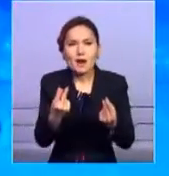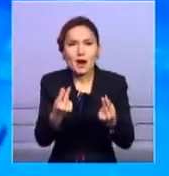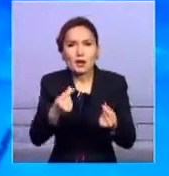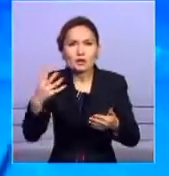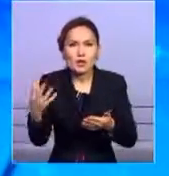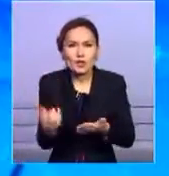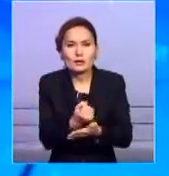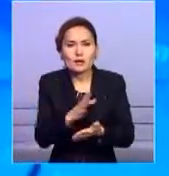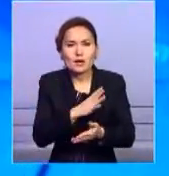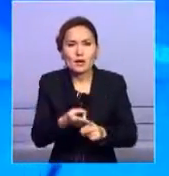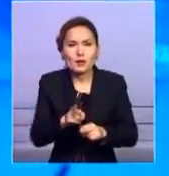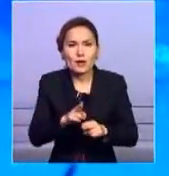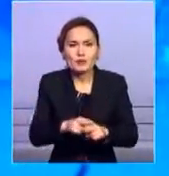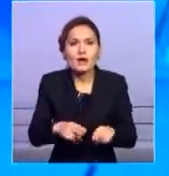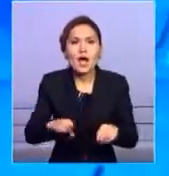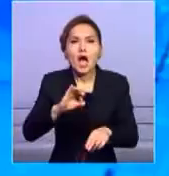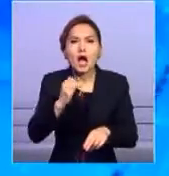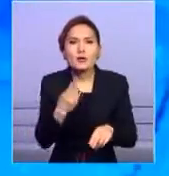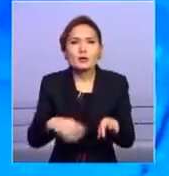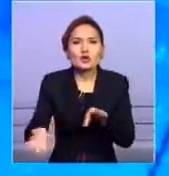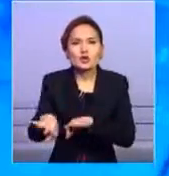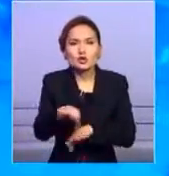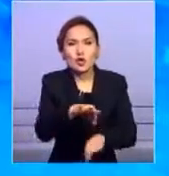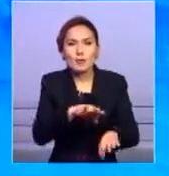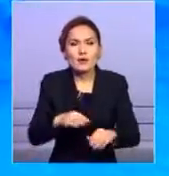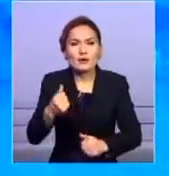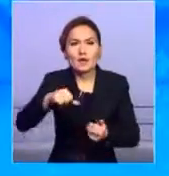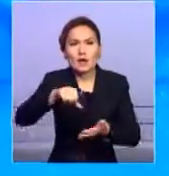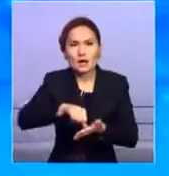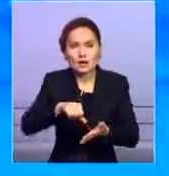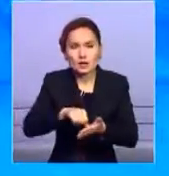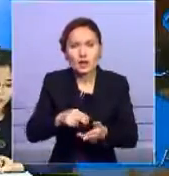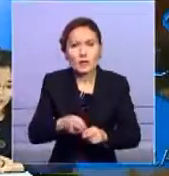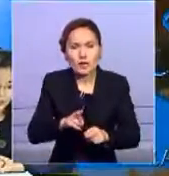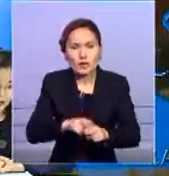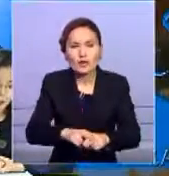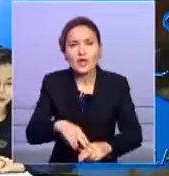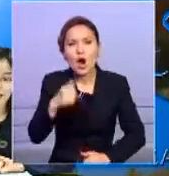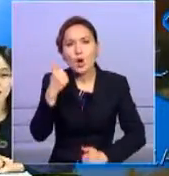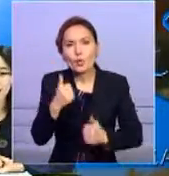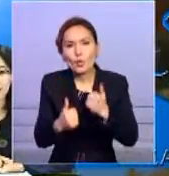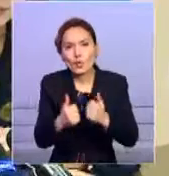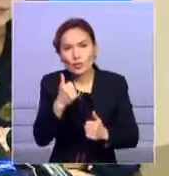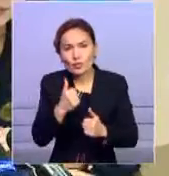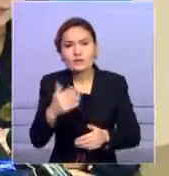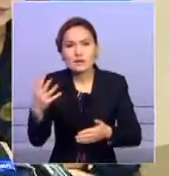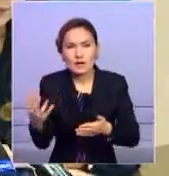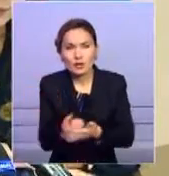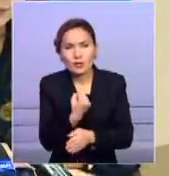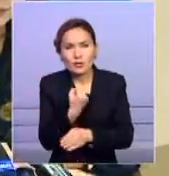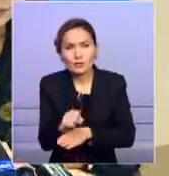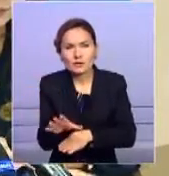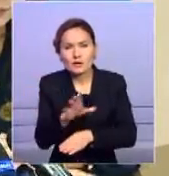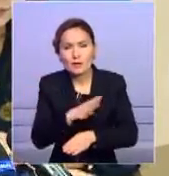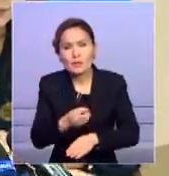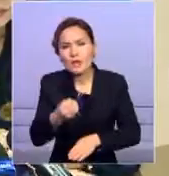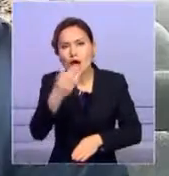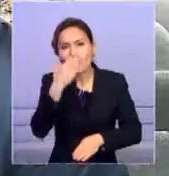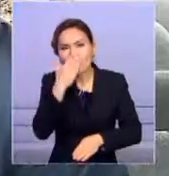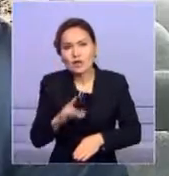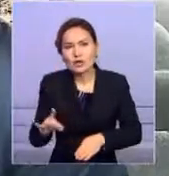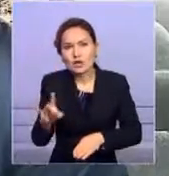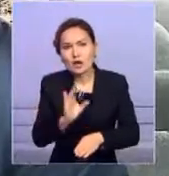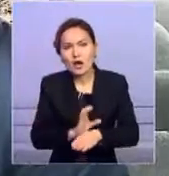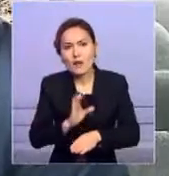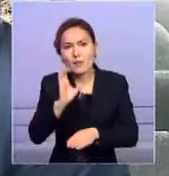арқылы ақысыз көмек әлеуметтік жобасына қатысқан елдостың айы оңынан туды. Жақында күншығыс еліне жіберген құны 25